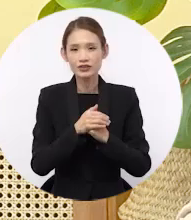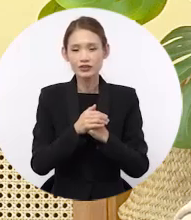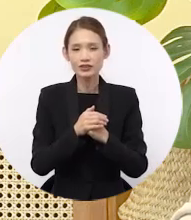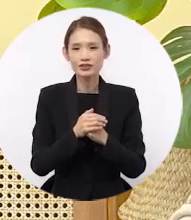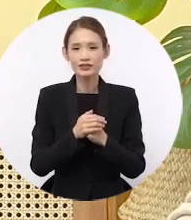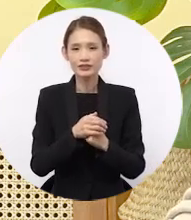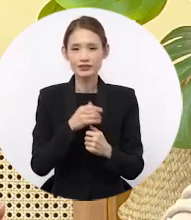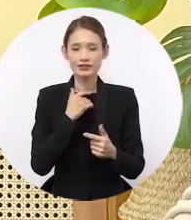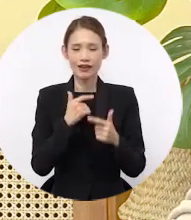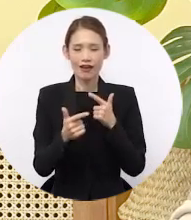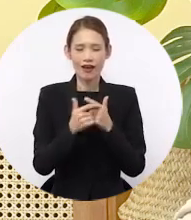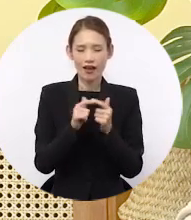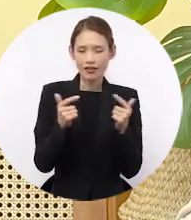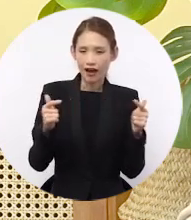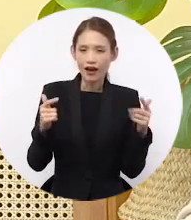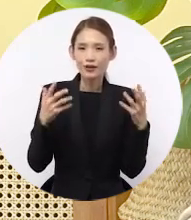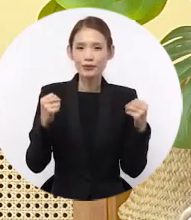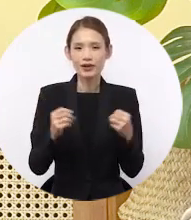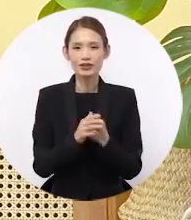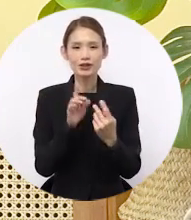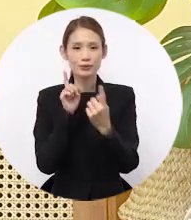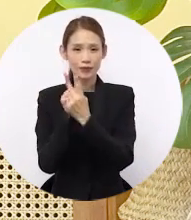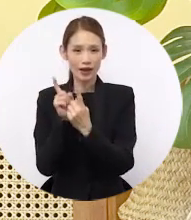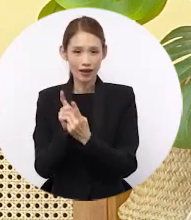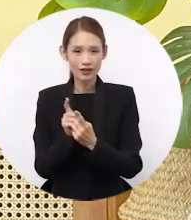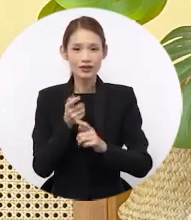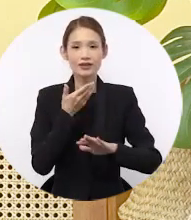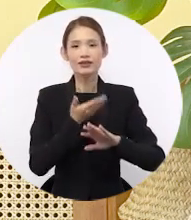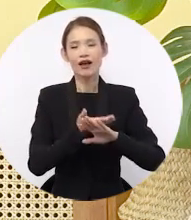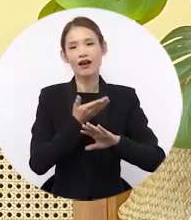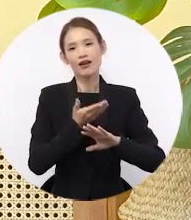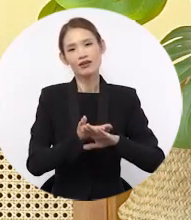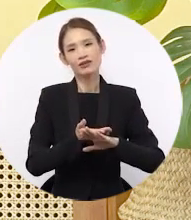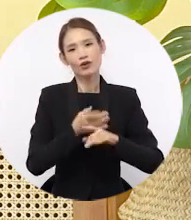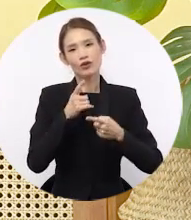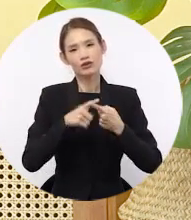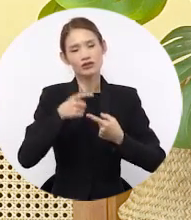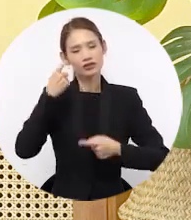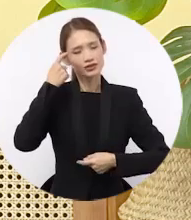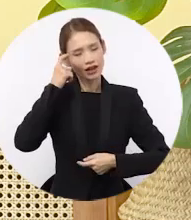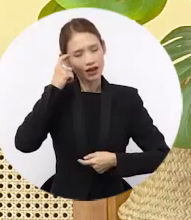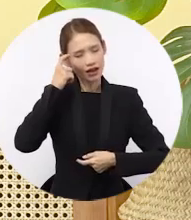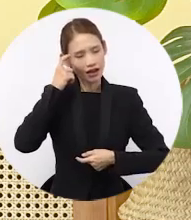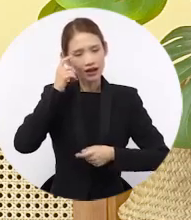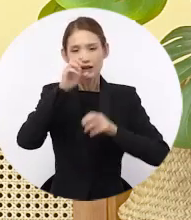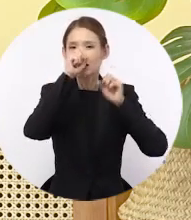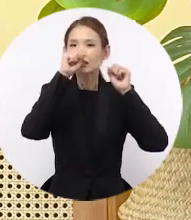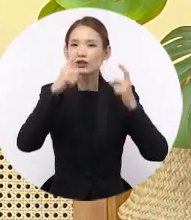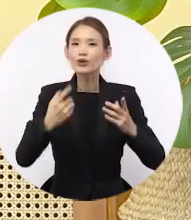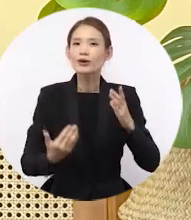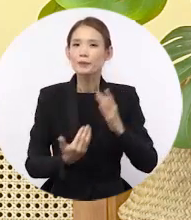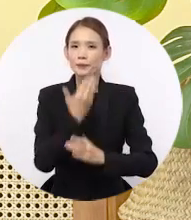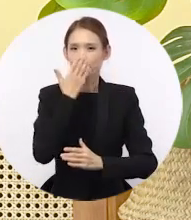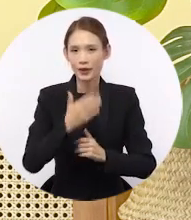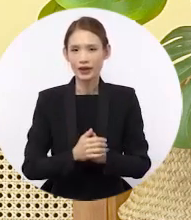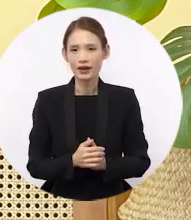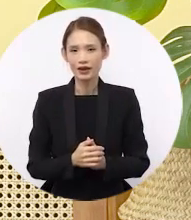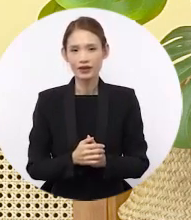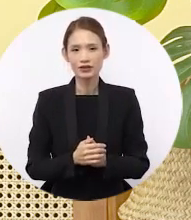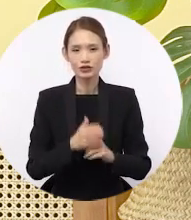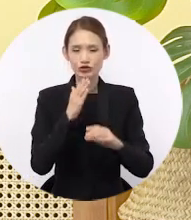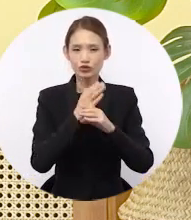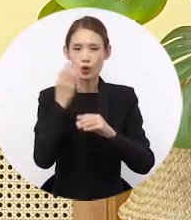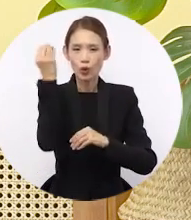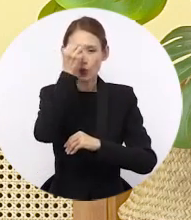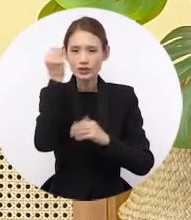같아요. 가령 다양한 사람들도 진짜 많이 만나게 되고요. 그러면서 다름에 대해서도 조금 더 생각해 볼 수 있는 기회들이 생기는 것 같아요.